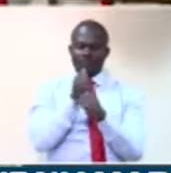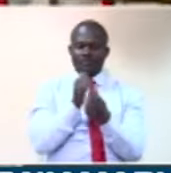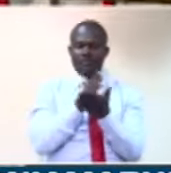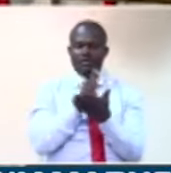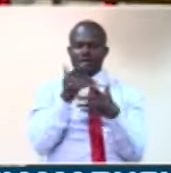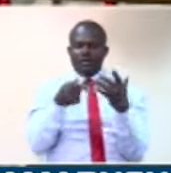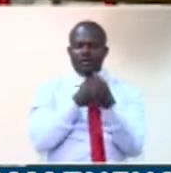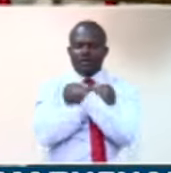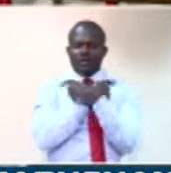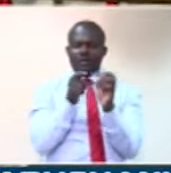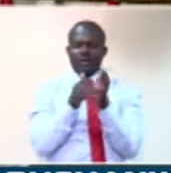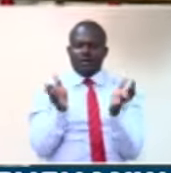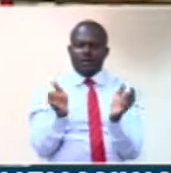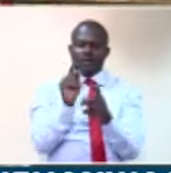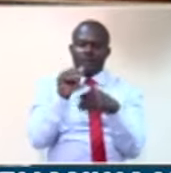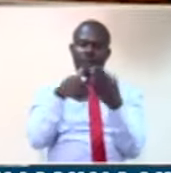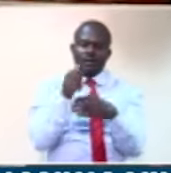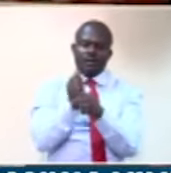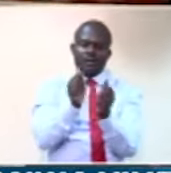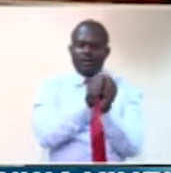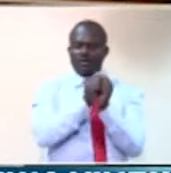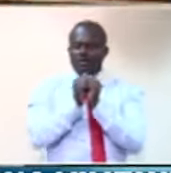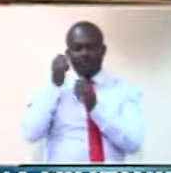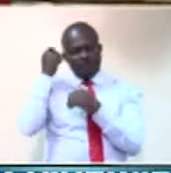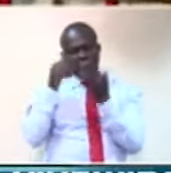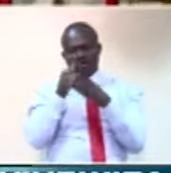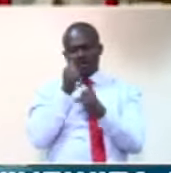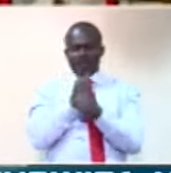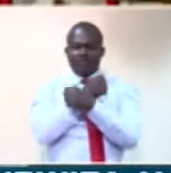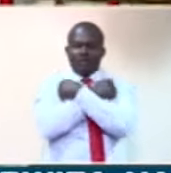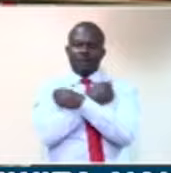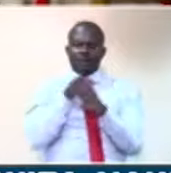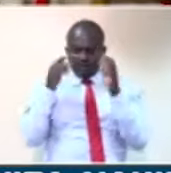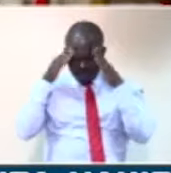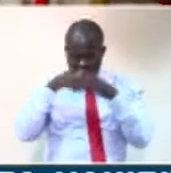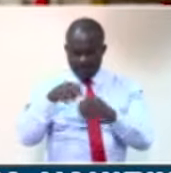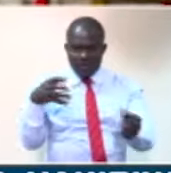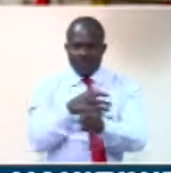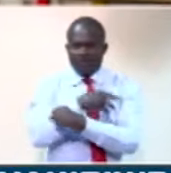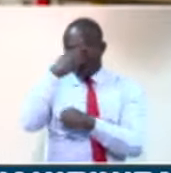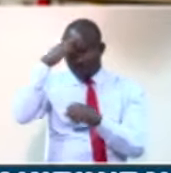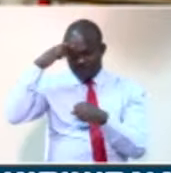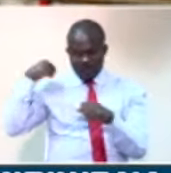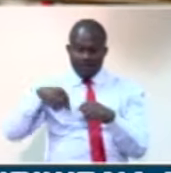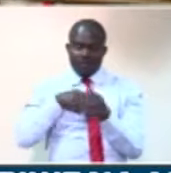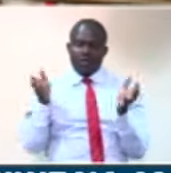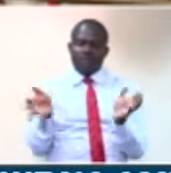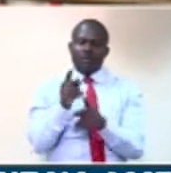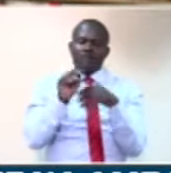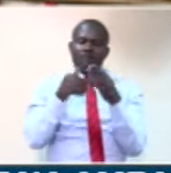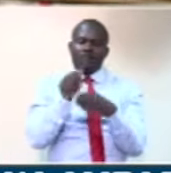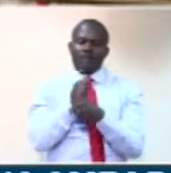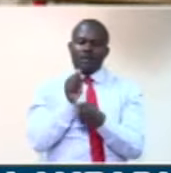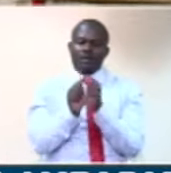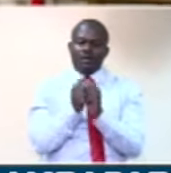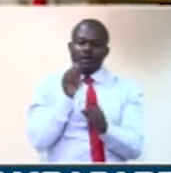ikintu gikunze kandi ugakangurira nabo mukorana bakumva ko ibyo ukora bikunze kandi bakabona ko bishyizemo ingufu. Impamvu rero dushishikariza abantu bose kugumya gukora siporo cyane